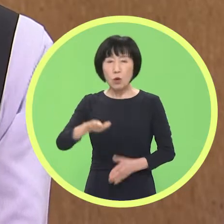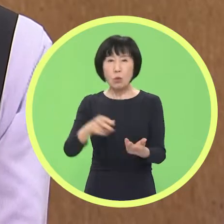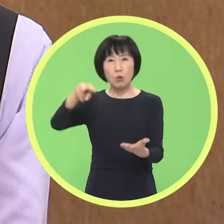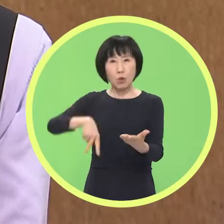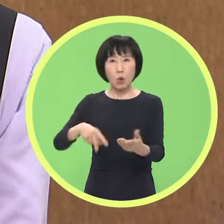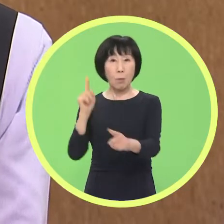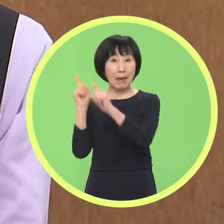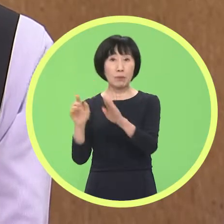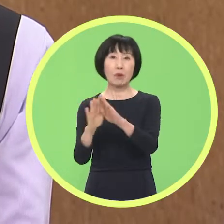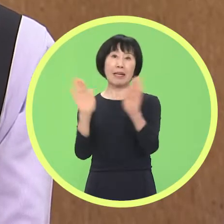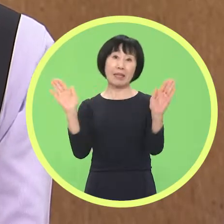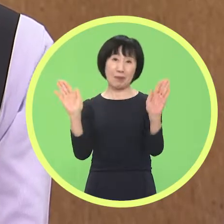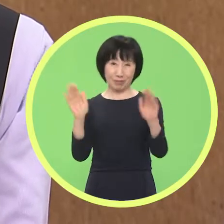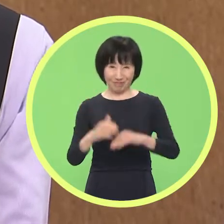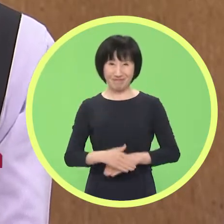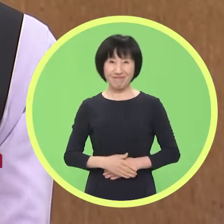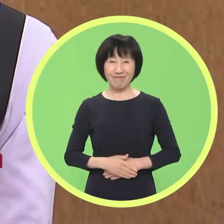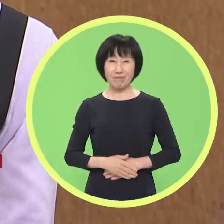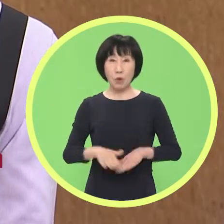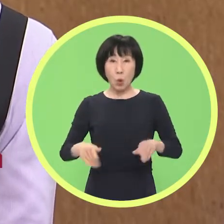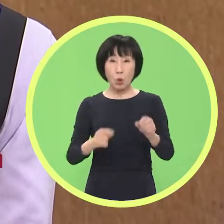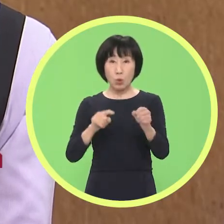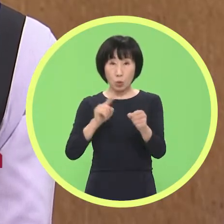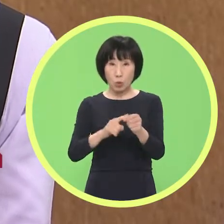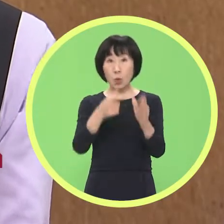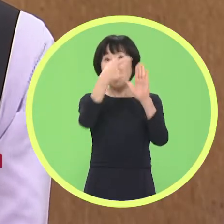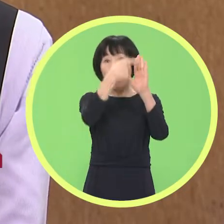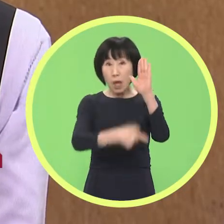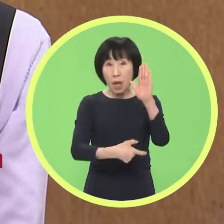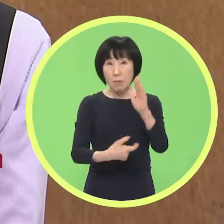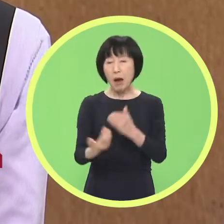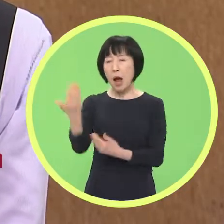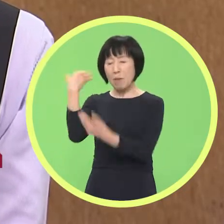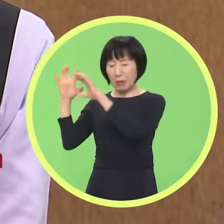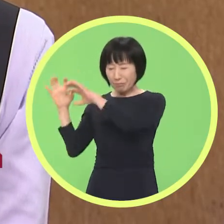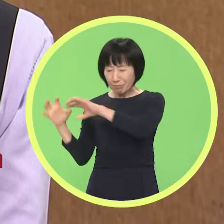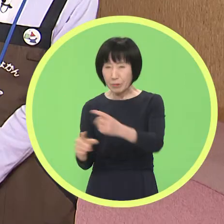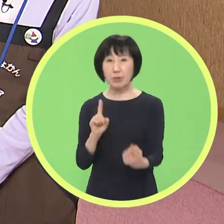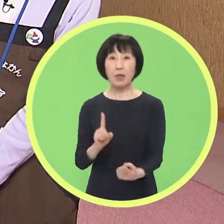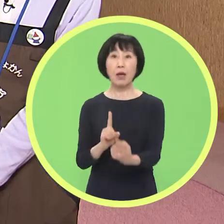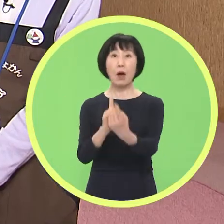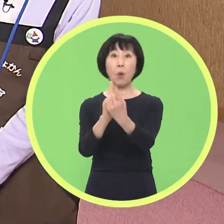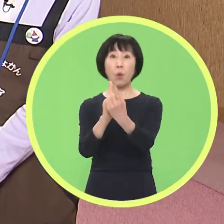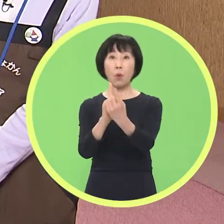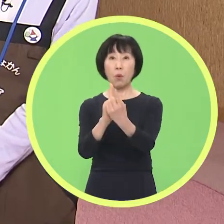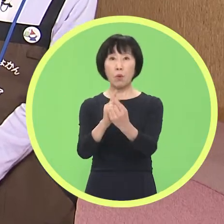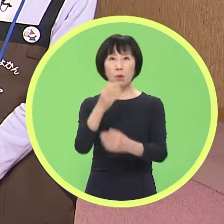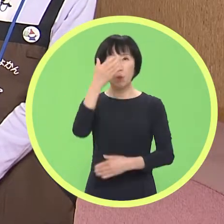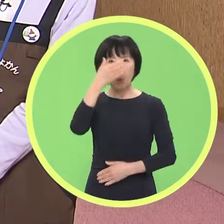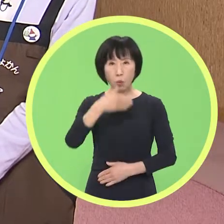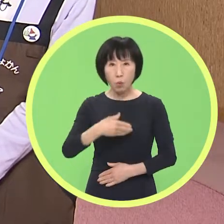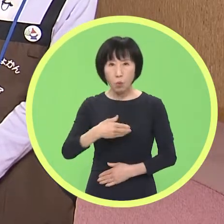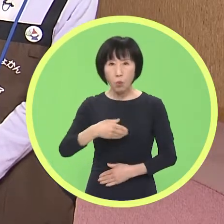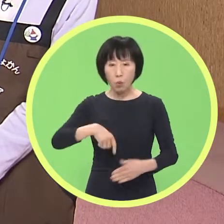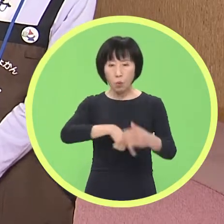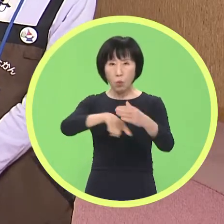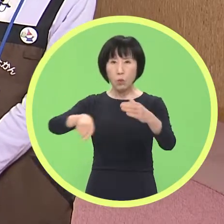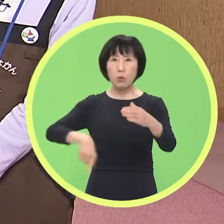ども読書祭りを実施しています。今年のテーマは昔に出会おうです。 昔に出会